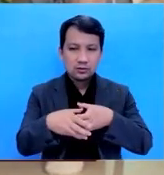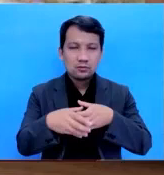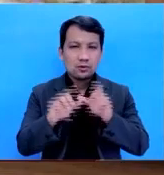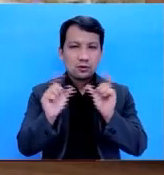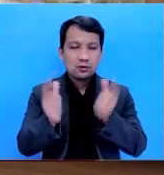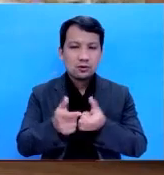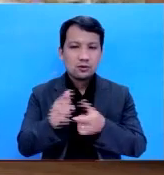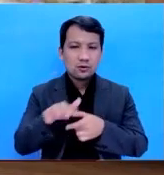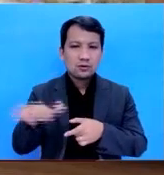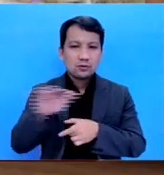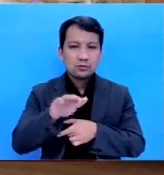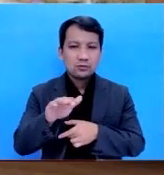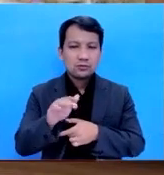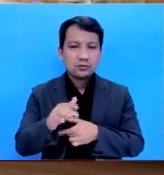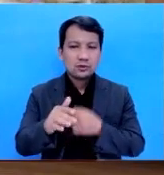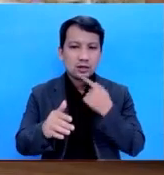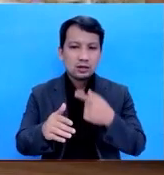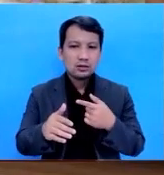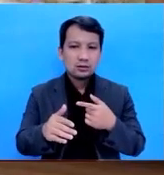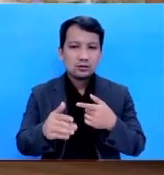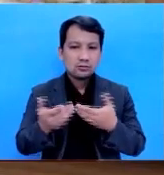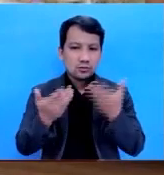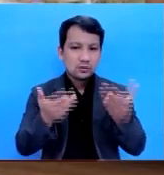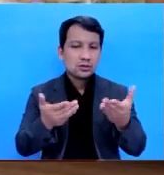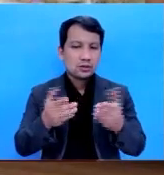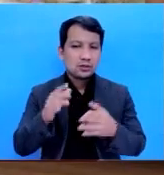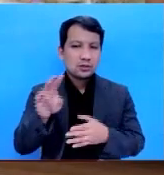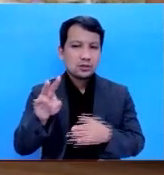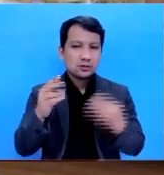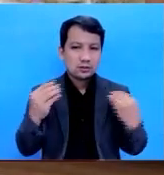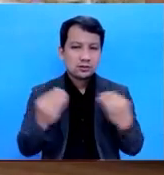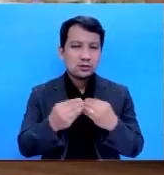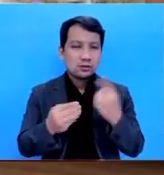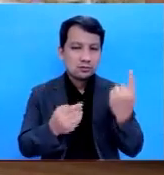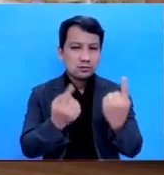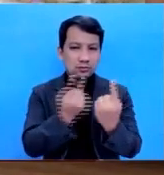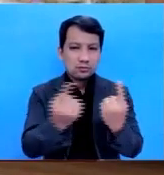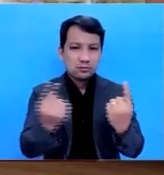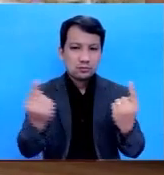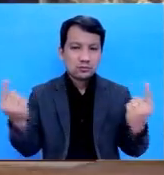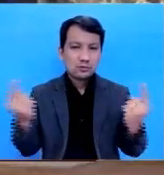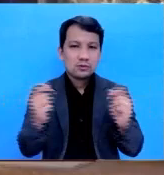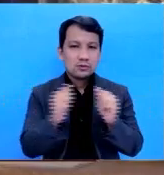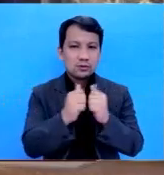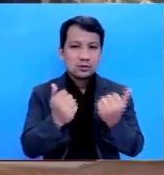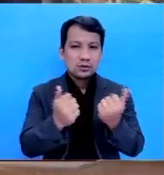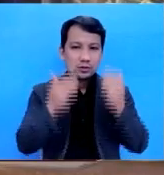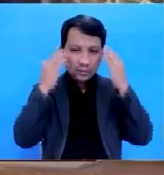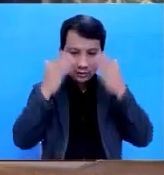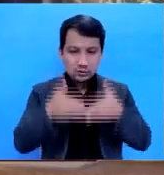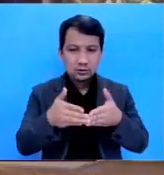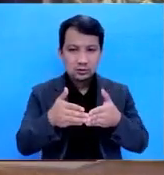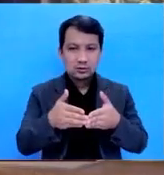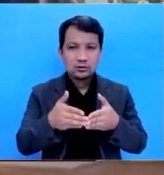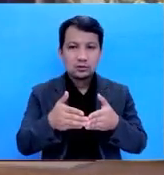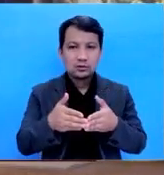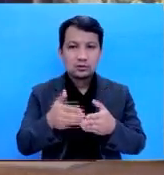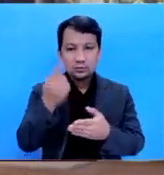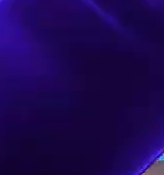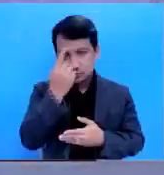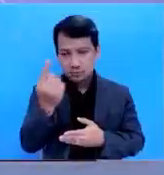Habang nakahiatus, maglalabas daw ang 7 members ng tig-iisang album at magpo-focus muna sa mga solo